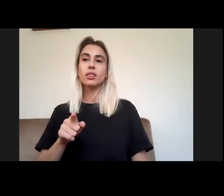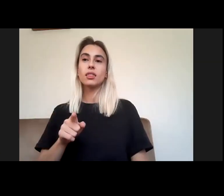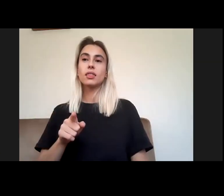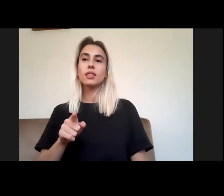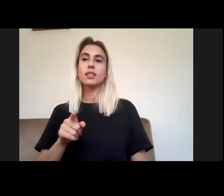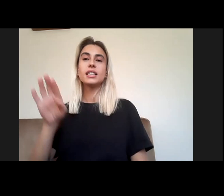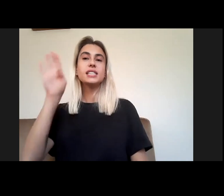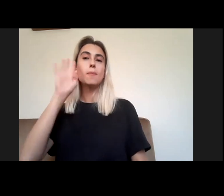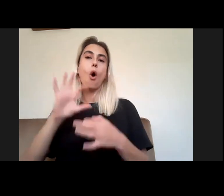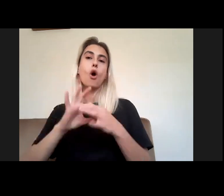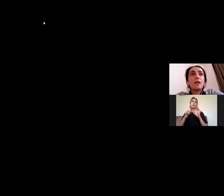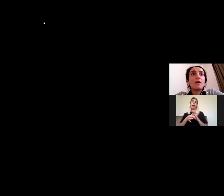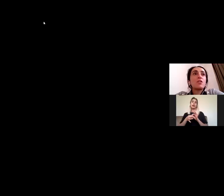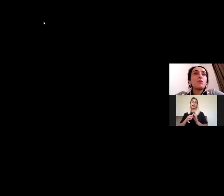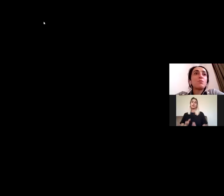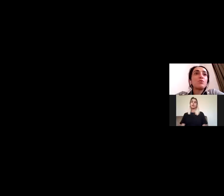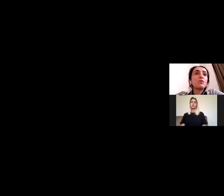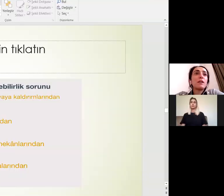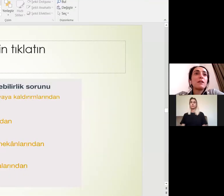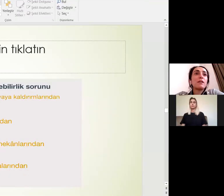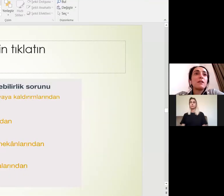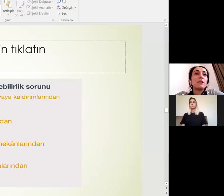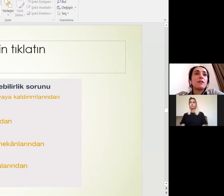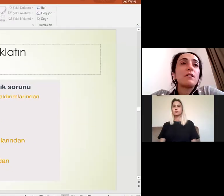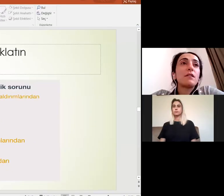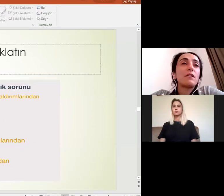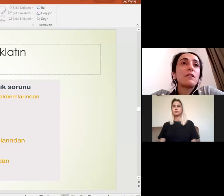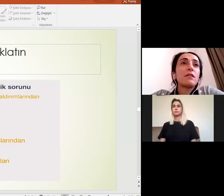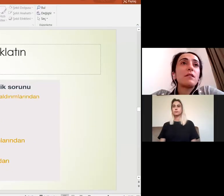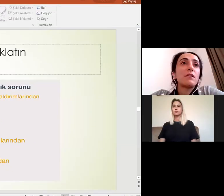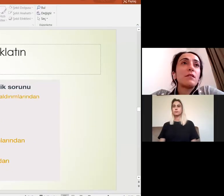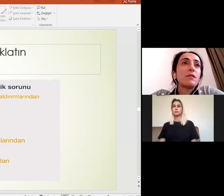İstanbul Otogarı örnek. Şimdi burada